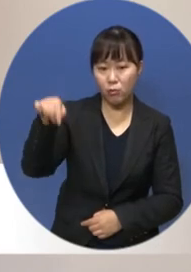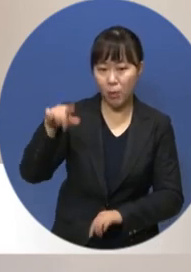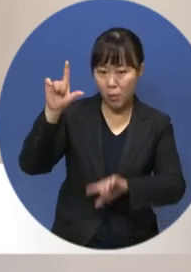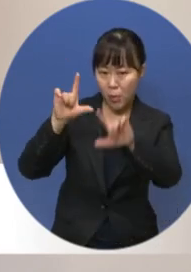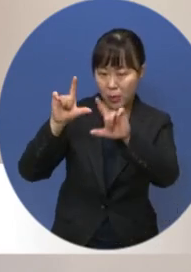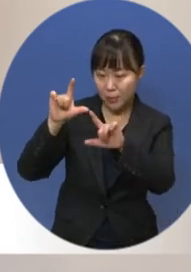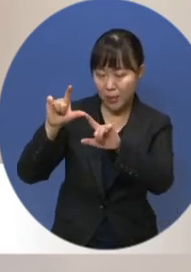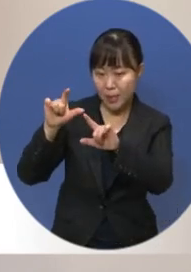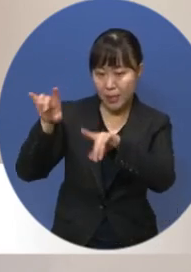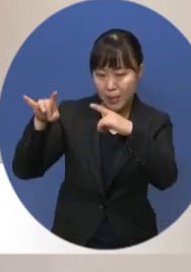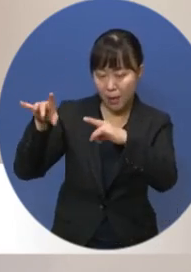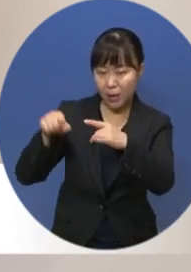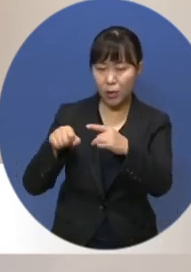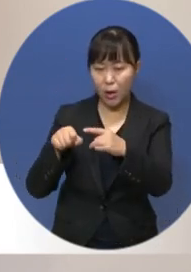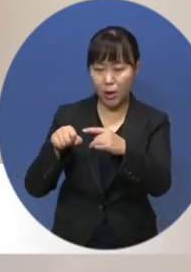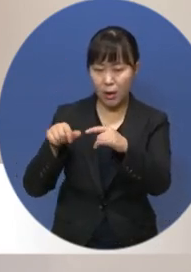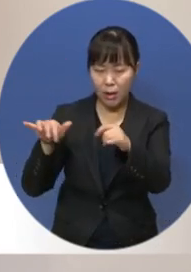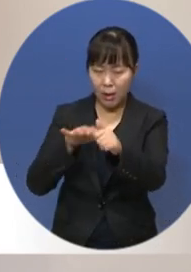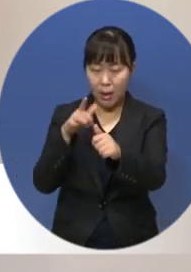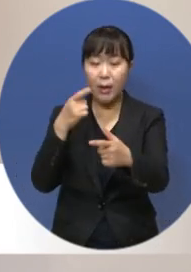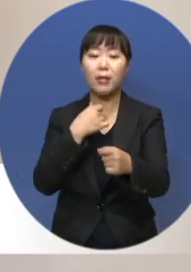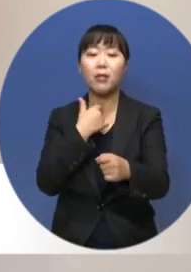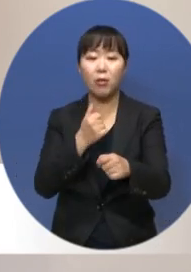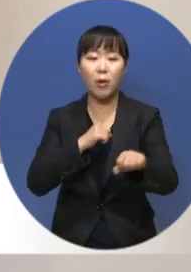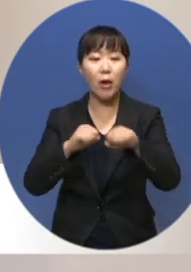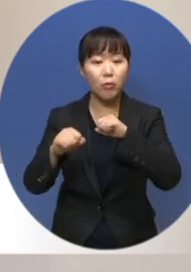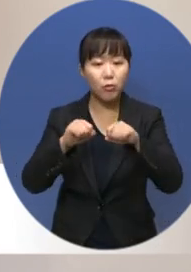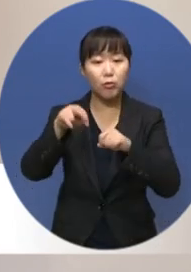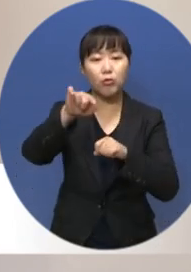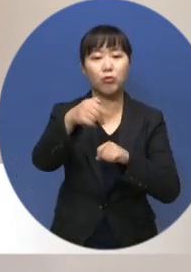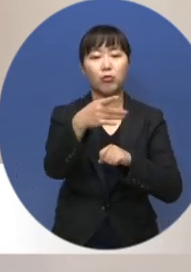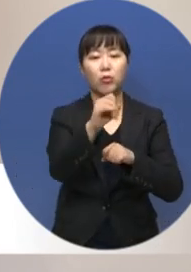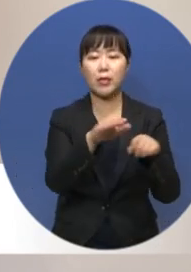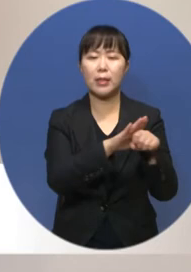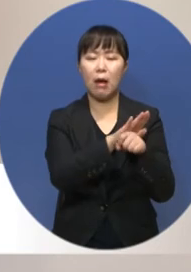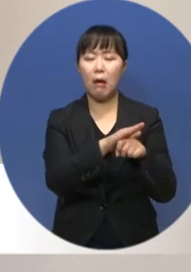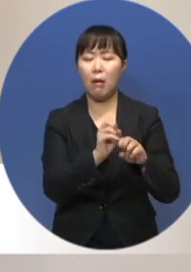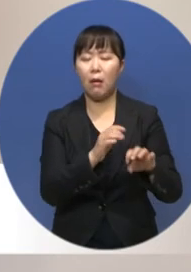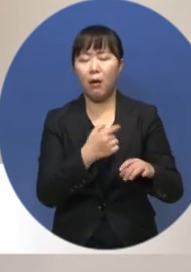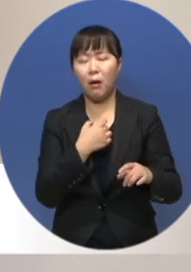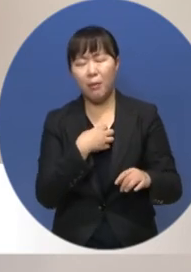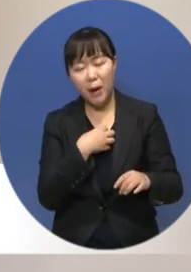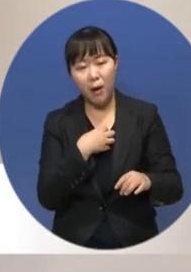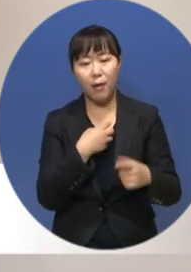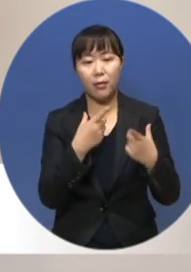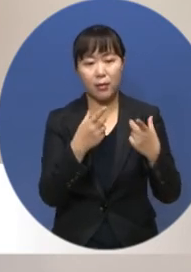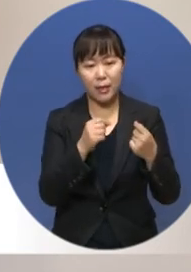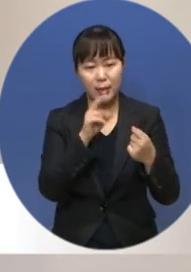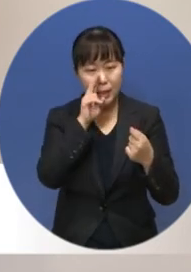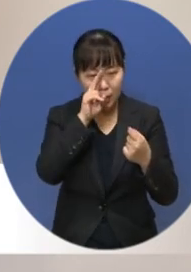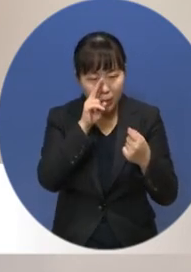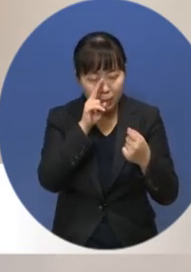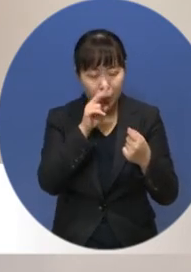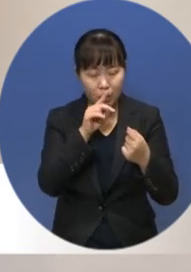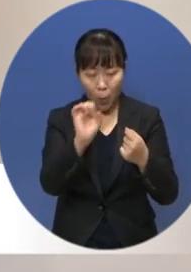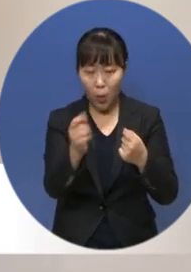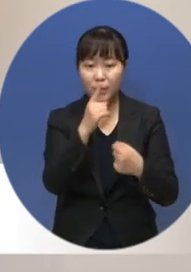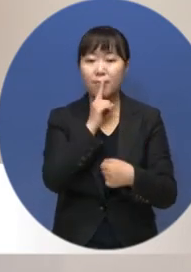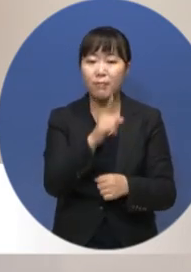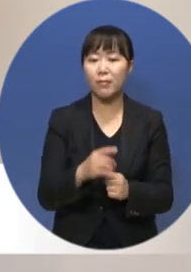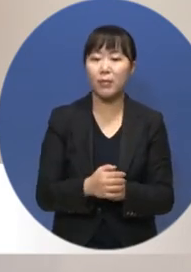인형을 만들어 저주를 가한 이러한 행위도 숙종의 사랑을 잃을까 두려워한 질투심의 발로였다고